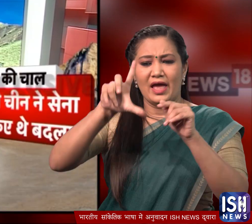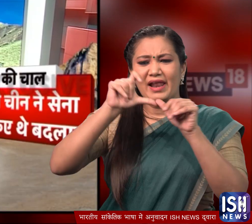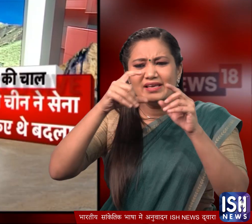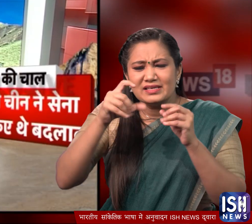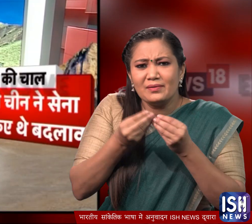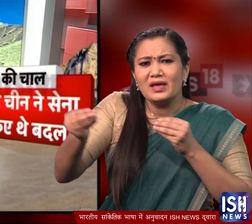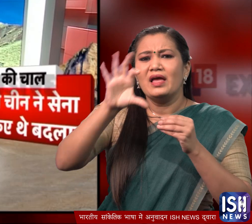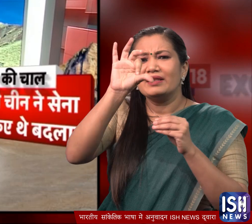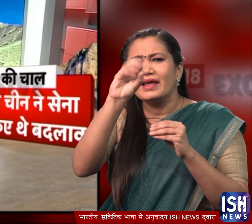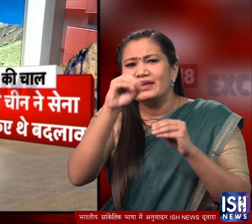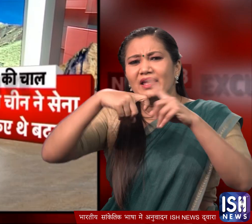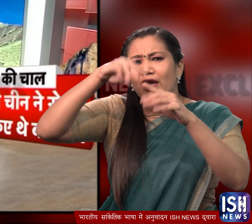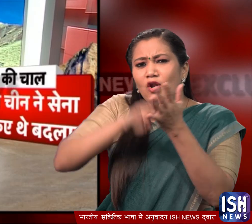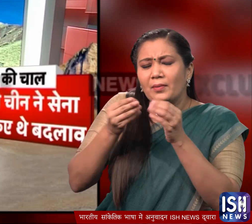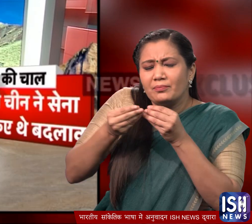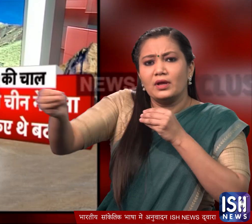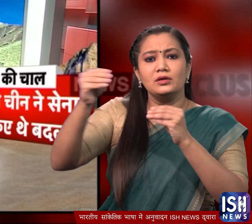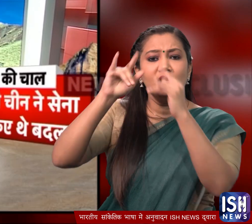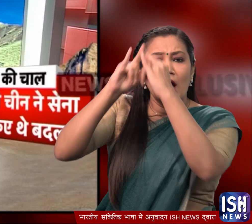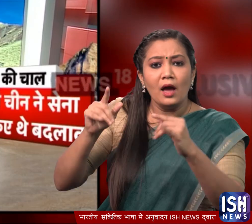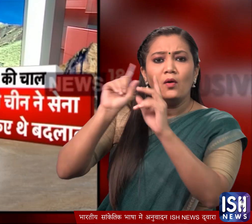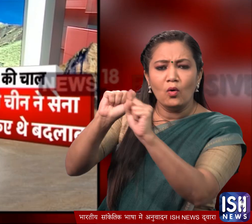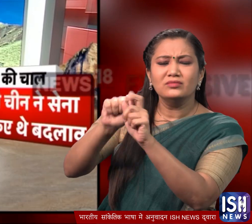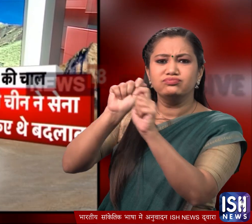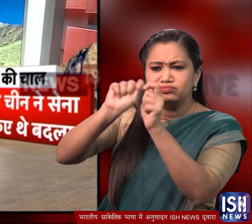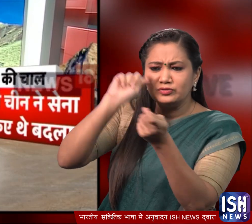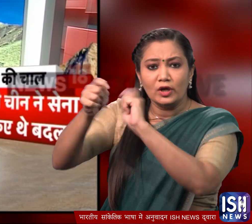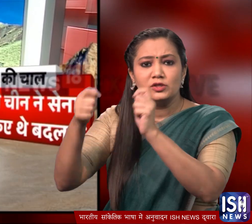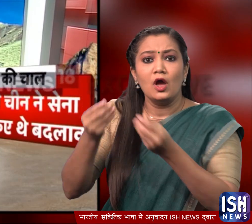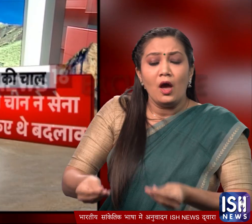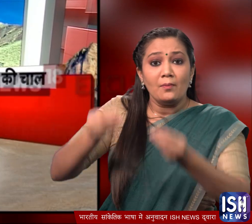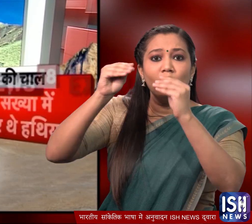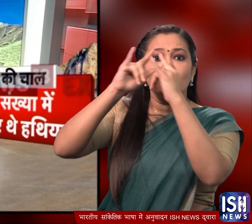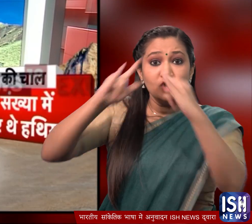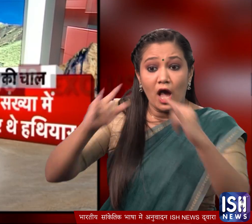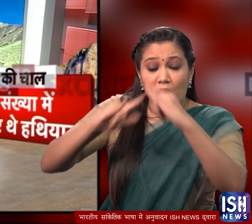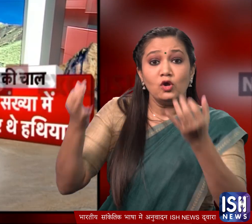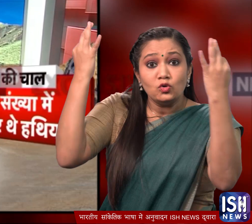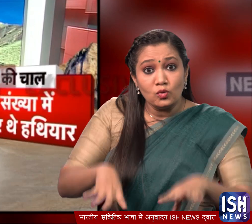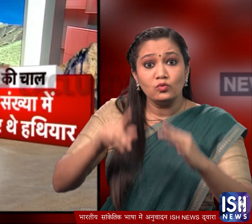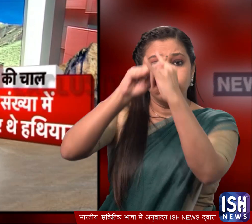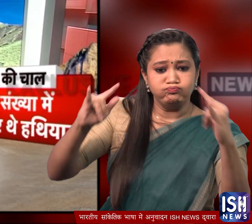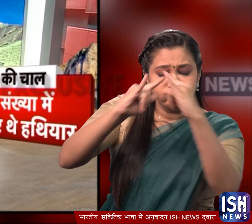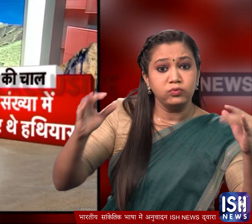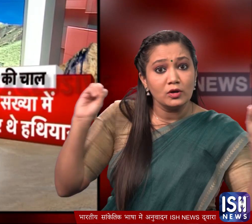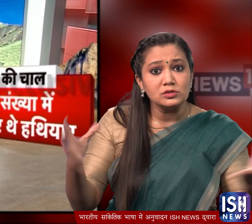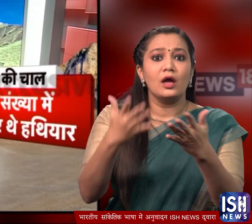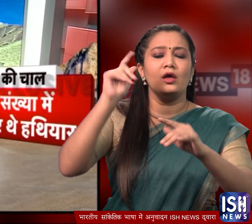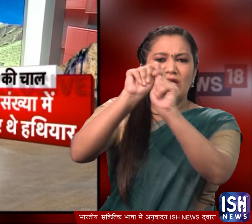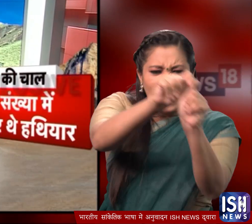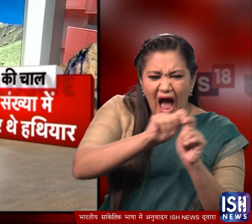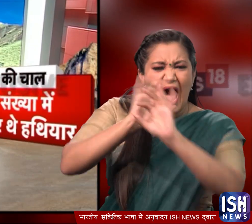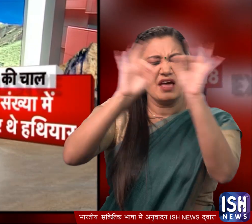ने एलएसी से 90 किलोमीटर दूर सेना के कैंप में बदलाव किए थे, जहां सैनिकों के रहने के लिए 4 नए शेड तैयार करने